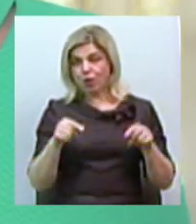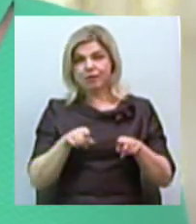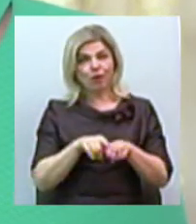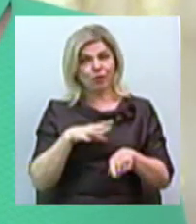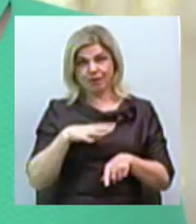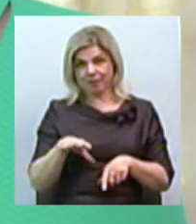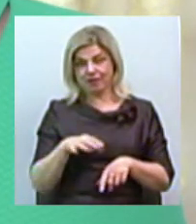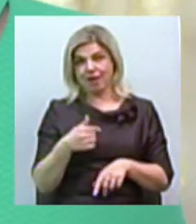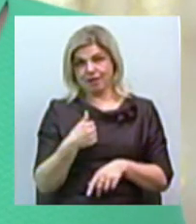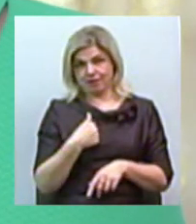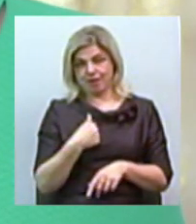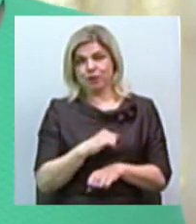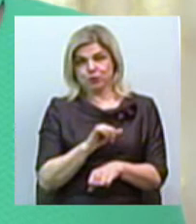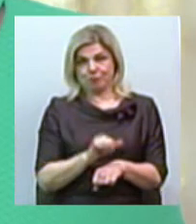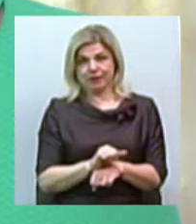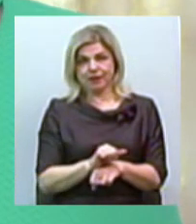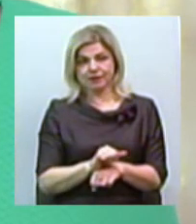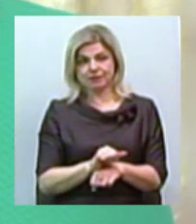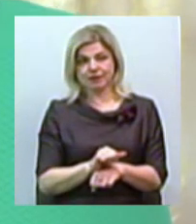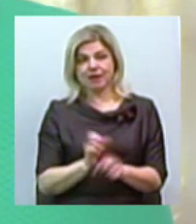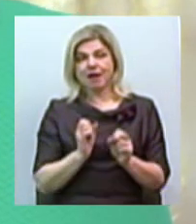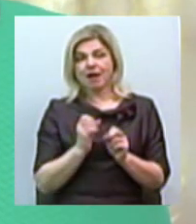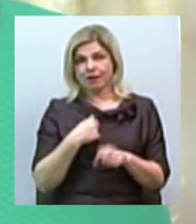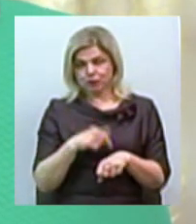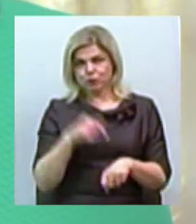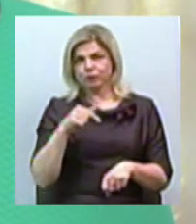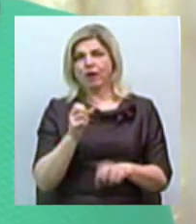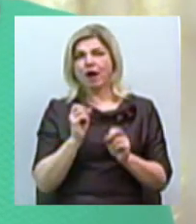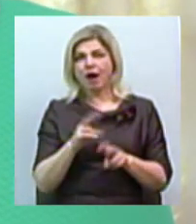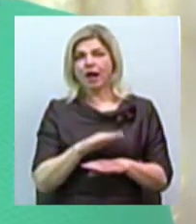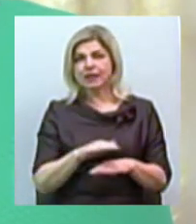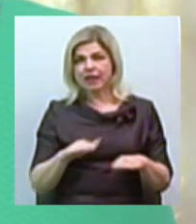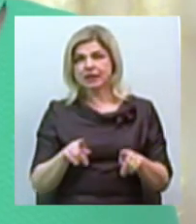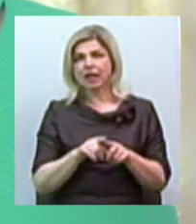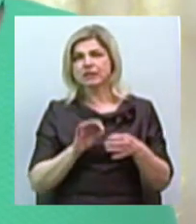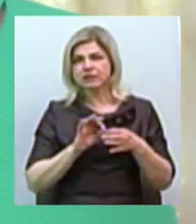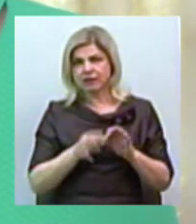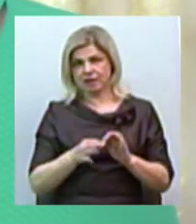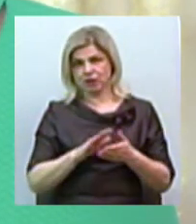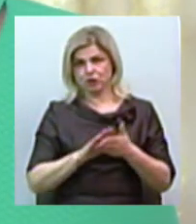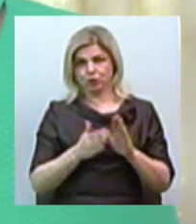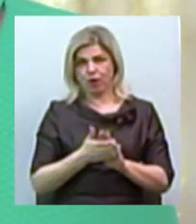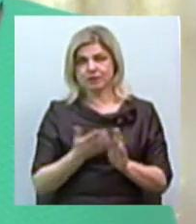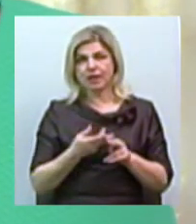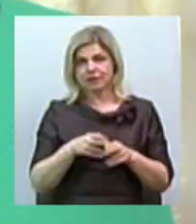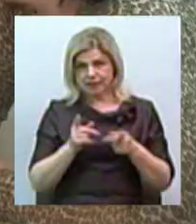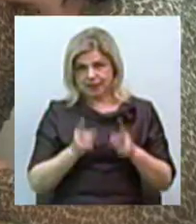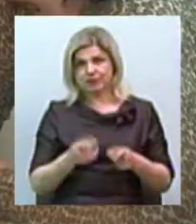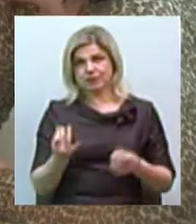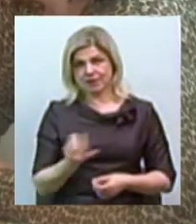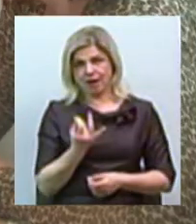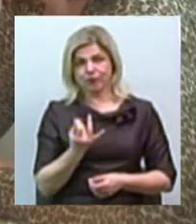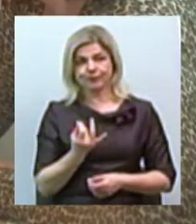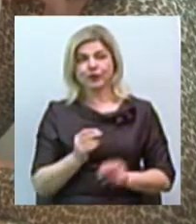я зупинилася, як наші діти в такій складній ситуації. Це було дійсно цікаво.